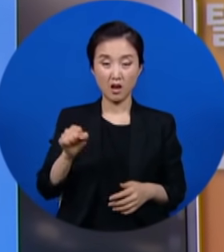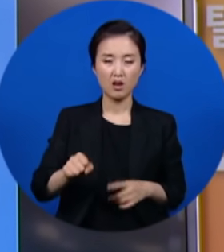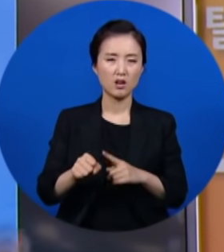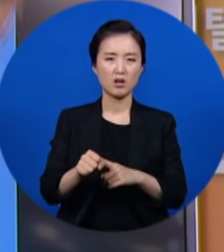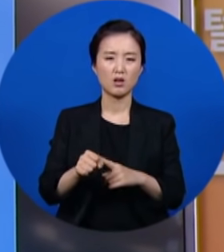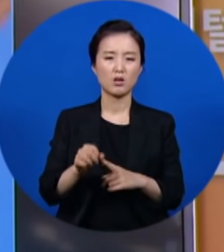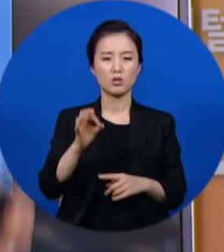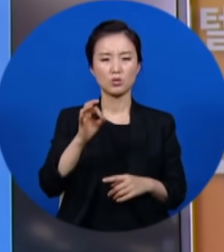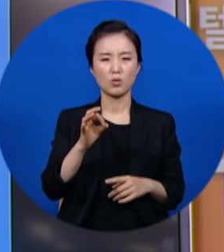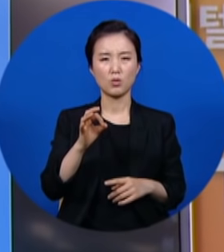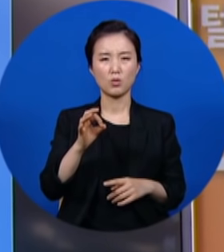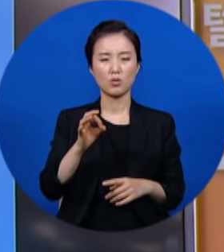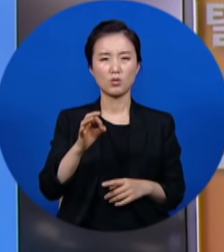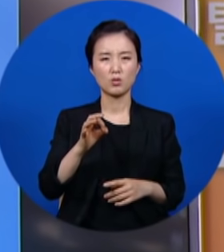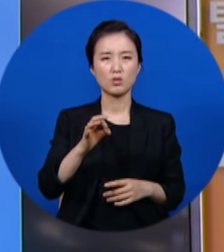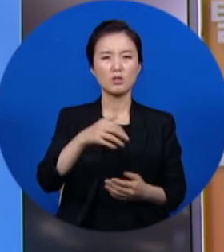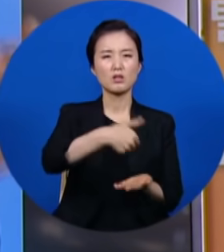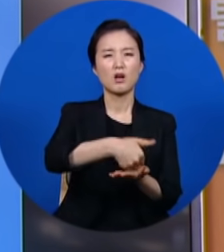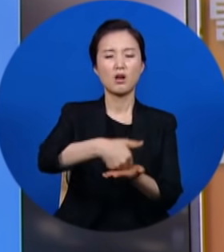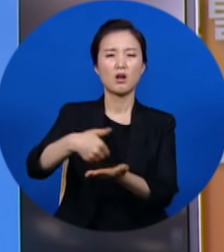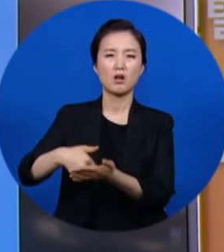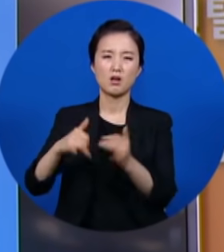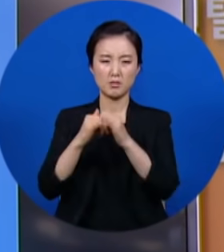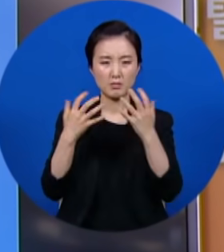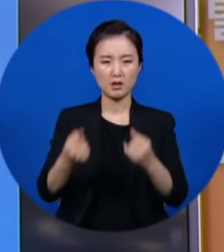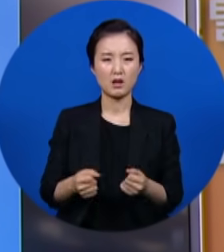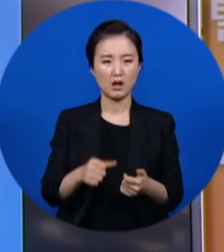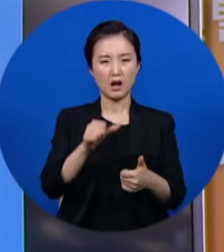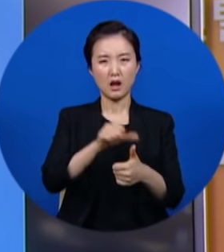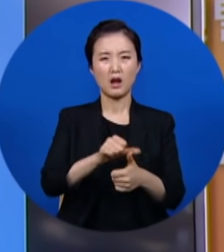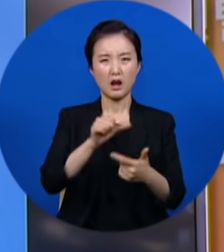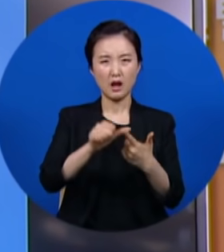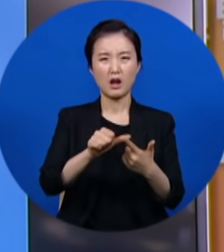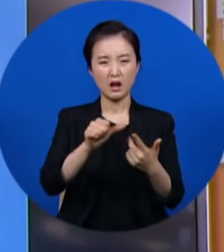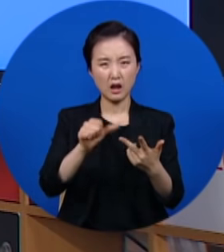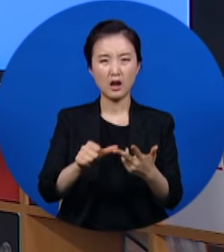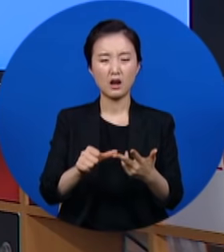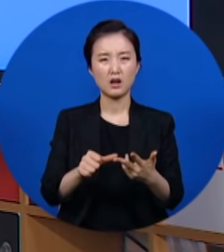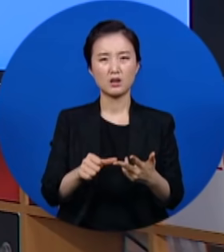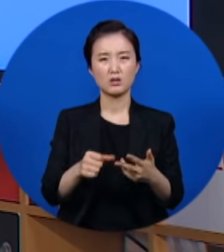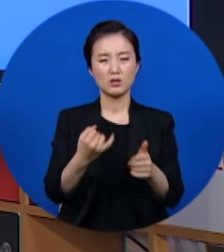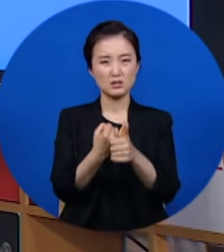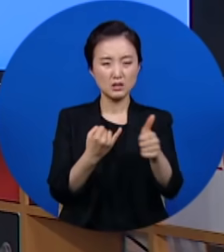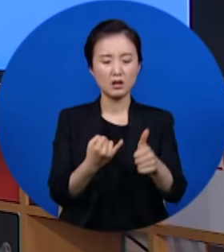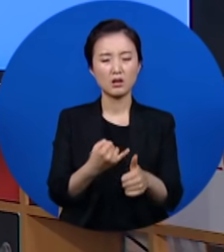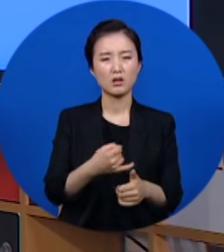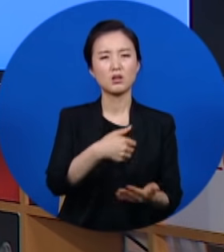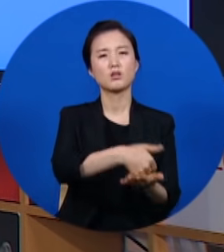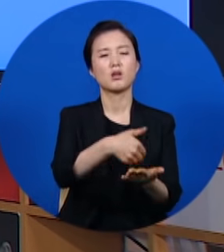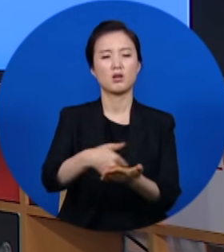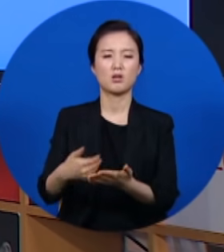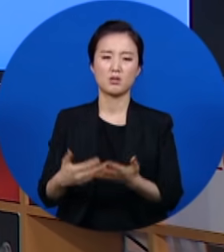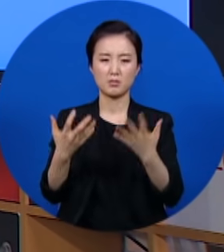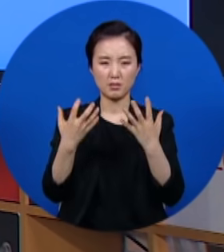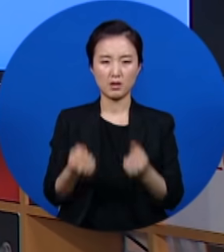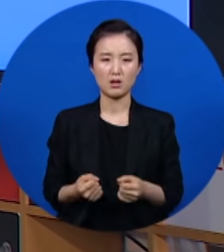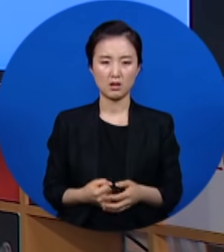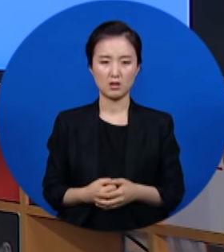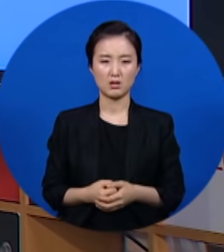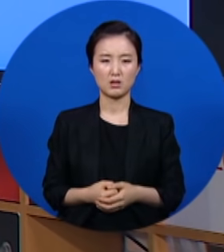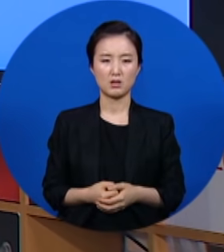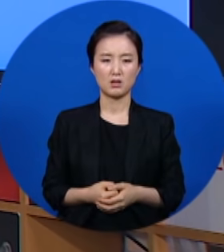누가 첫째 사귀고 의 놀이 줘 둘째 아들 사인암 노립니다 아들 사이가 뭐 총독 와서